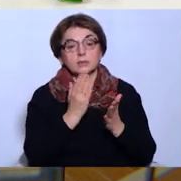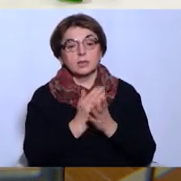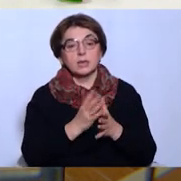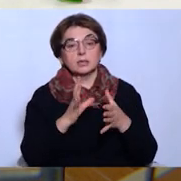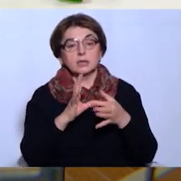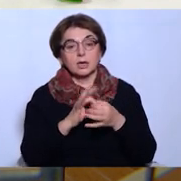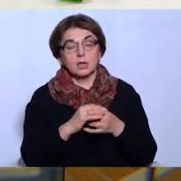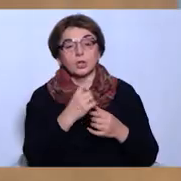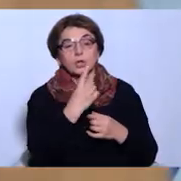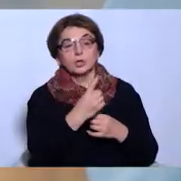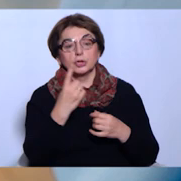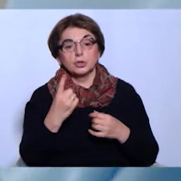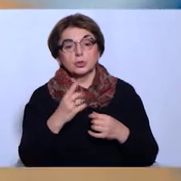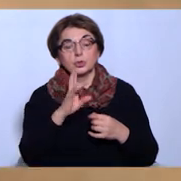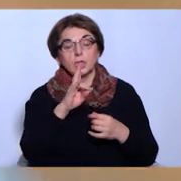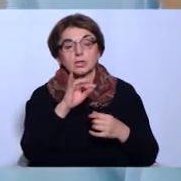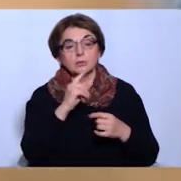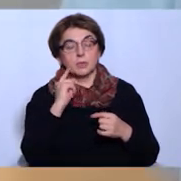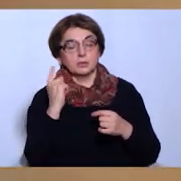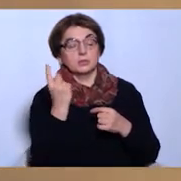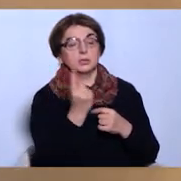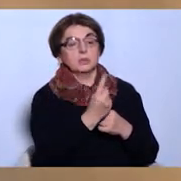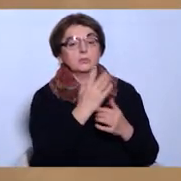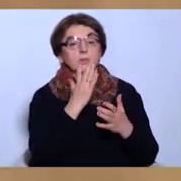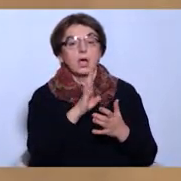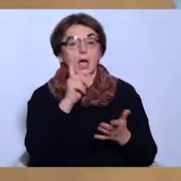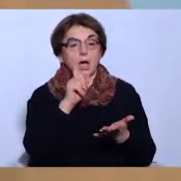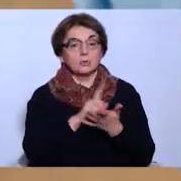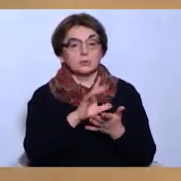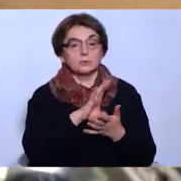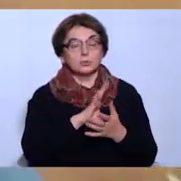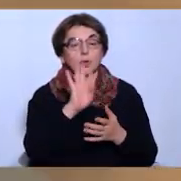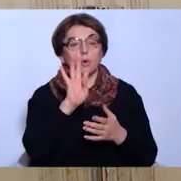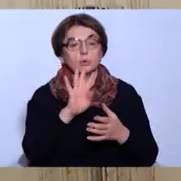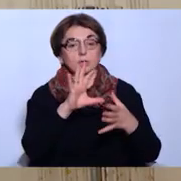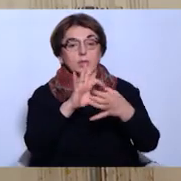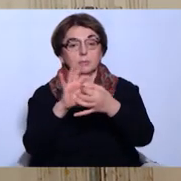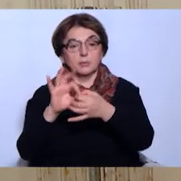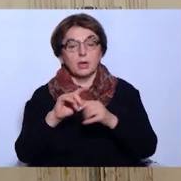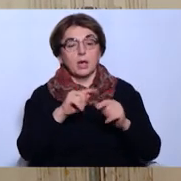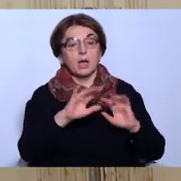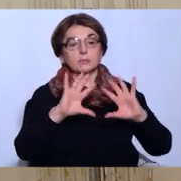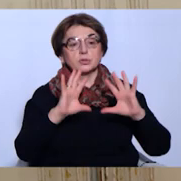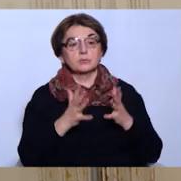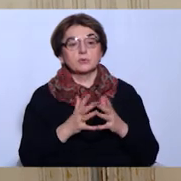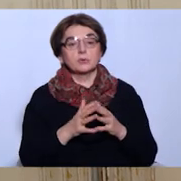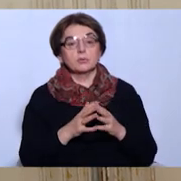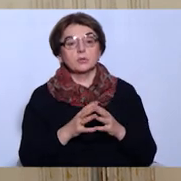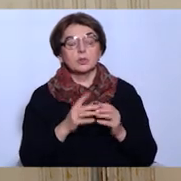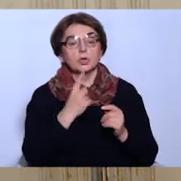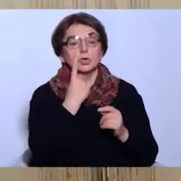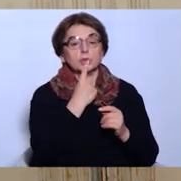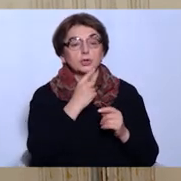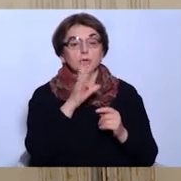დაკავშირებული, ხოლო თითო ნახშირბადის ირგვლივ, როგორც ვიცით, აუცილებლად უნდა იყოს 4 ბმა. მაშასე, ამ შემთხვევაში